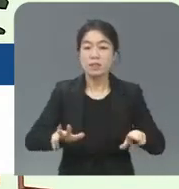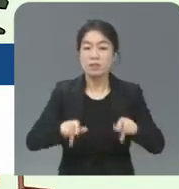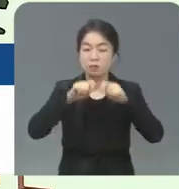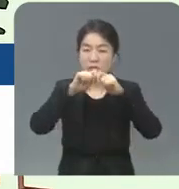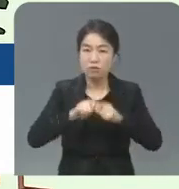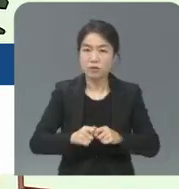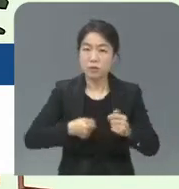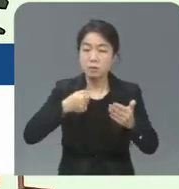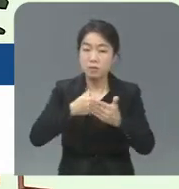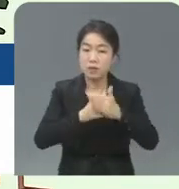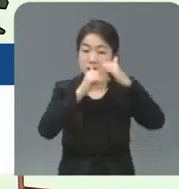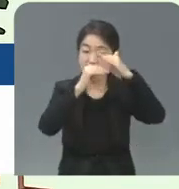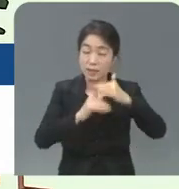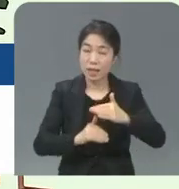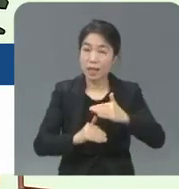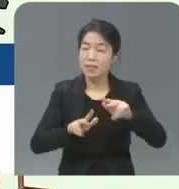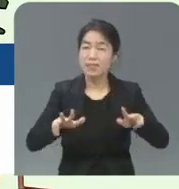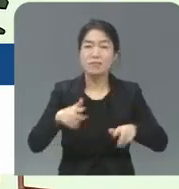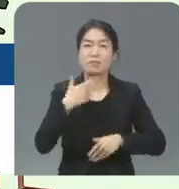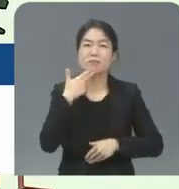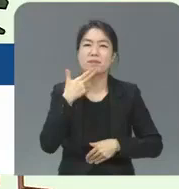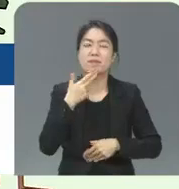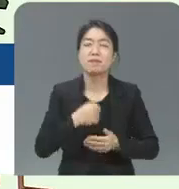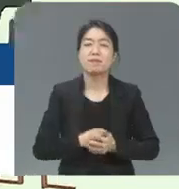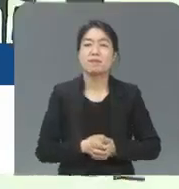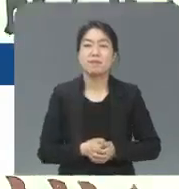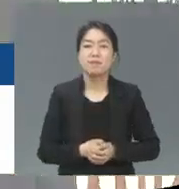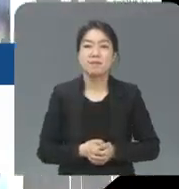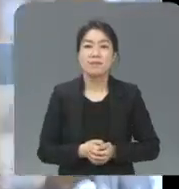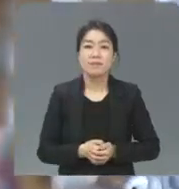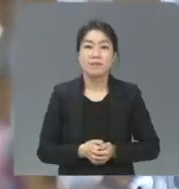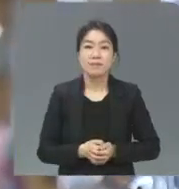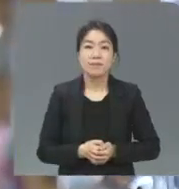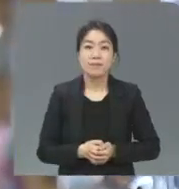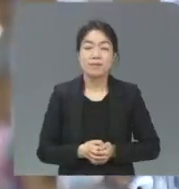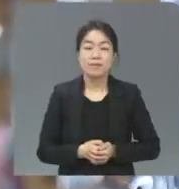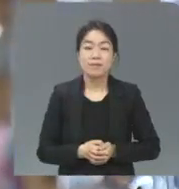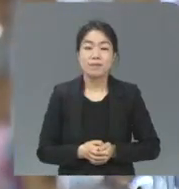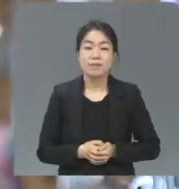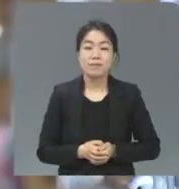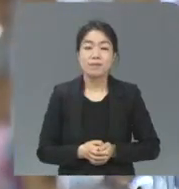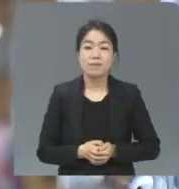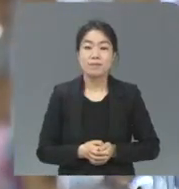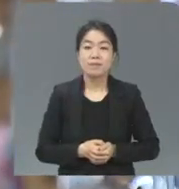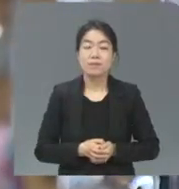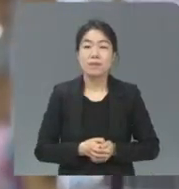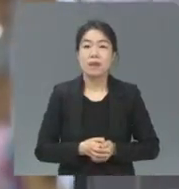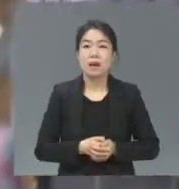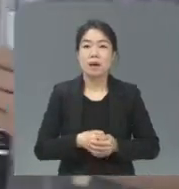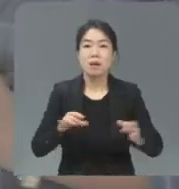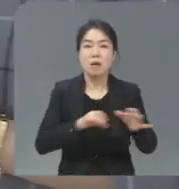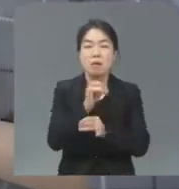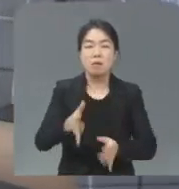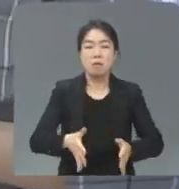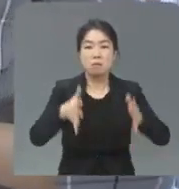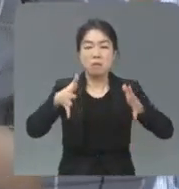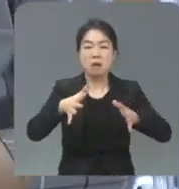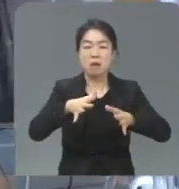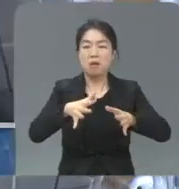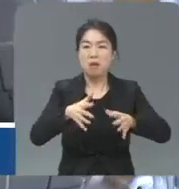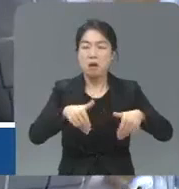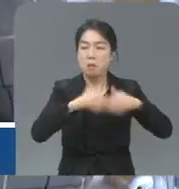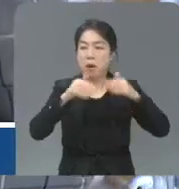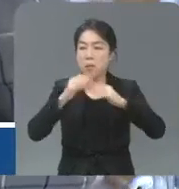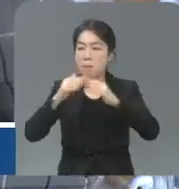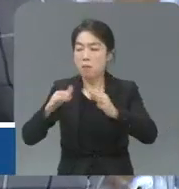현재적으로 구체적으로 어떤 결정된 사항은 현재까지는 없습니다. 재벌 백화점의 공격적인 확장과